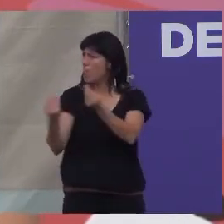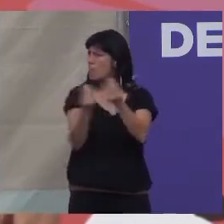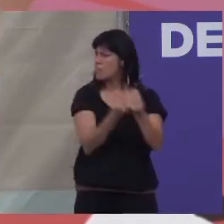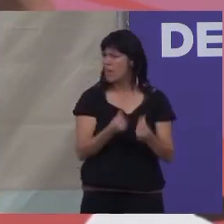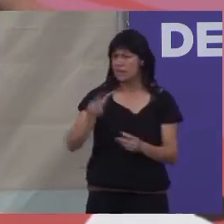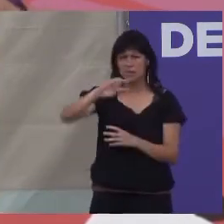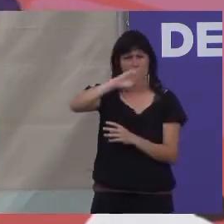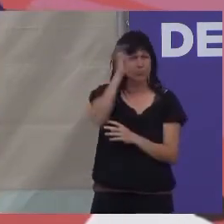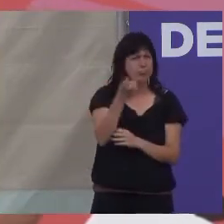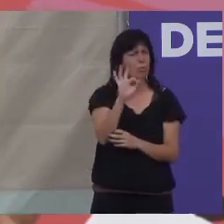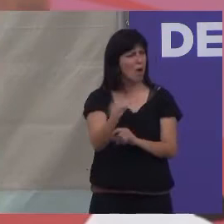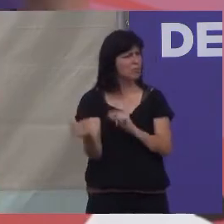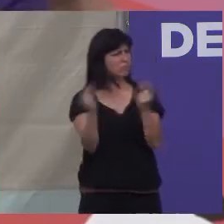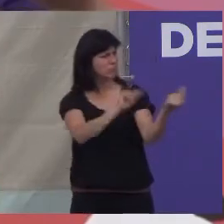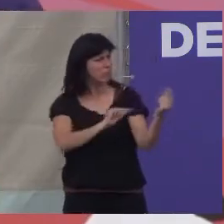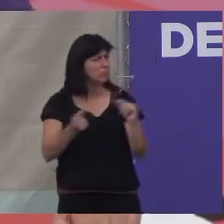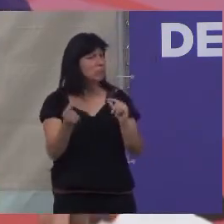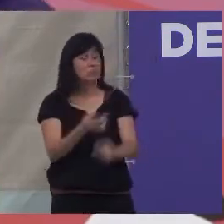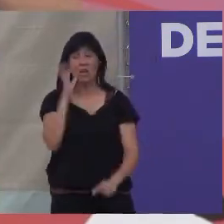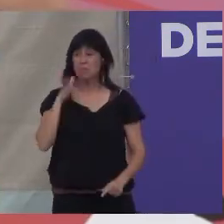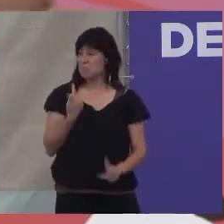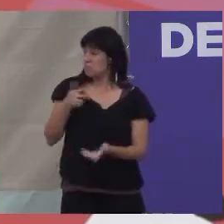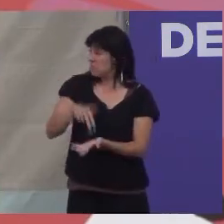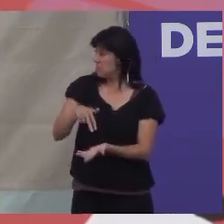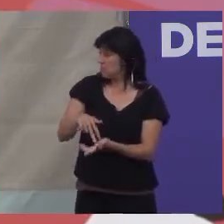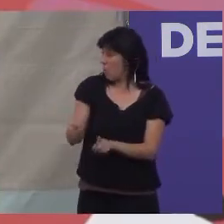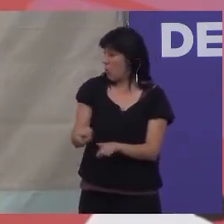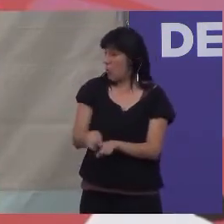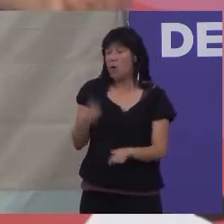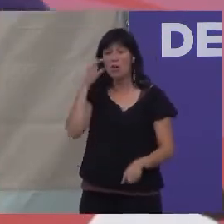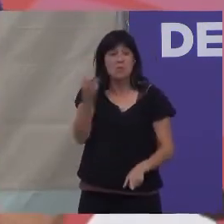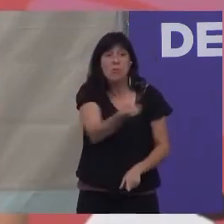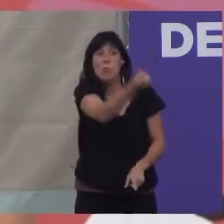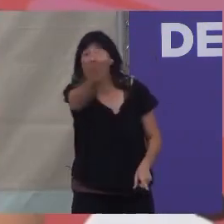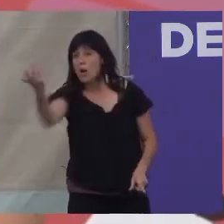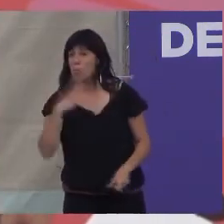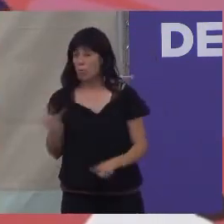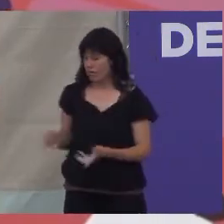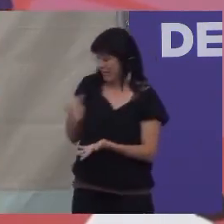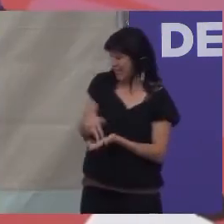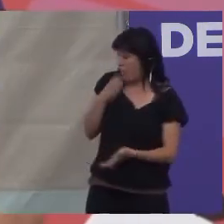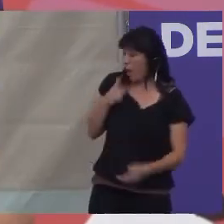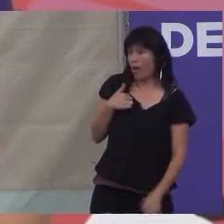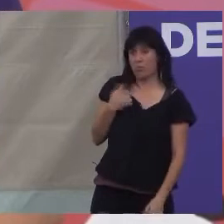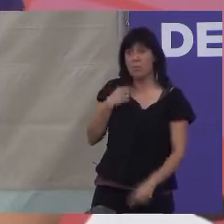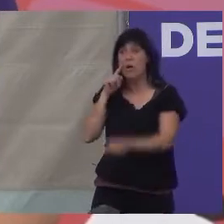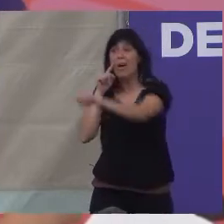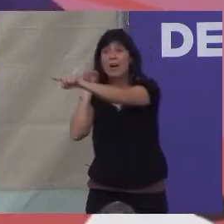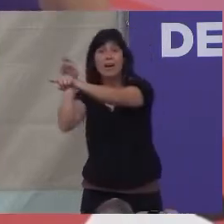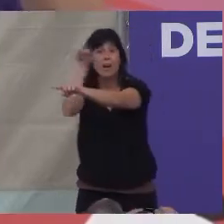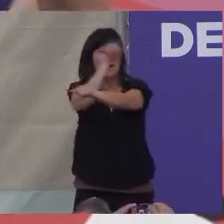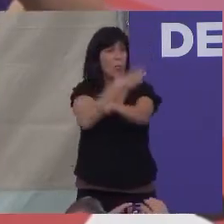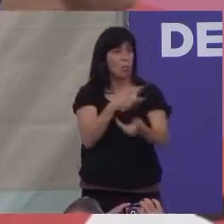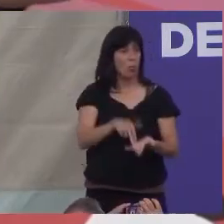plural i debatint. I avui estic així com podria estar qualsevol, qualsevol dels que estic veient,